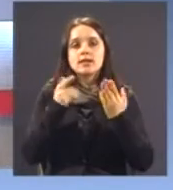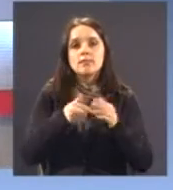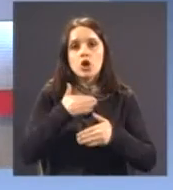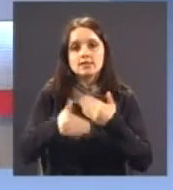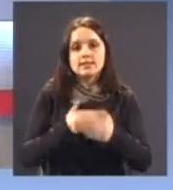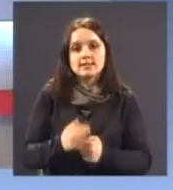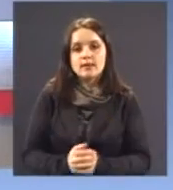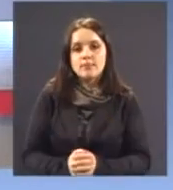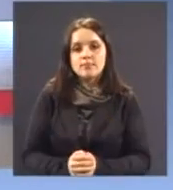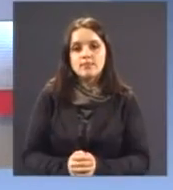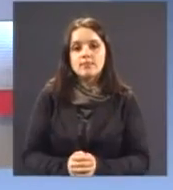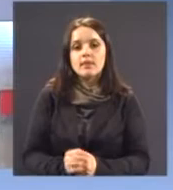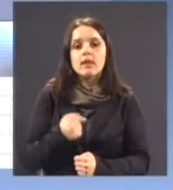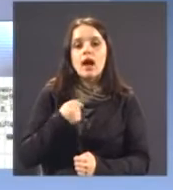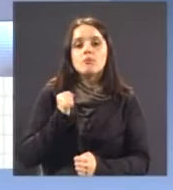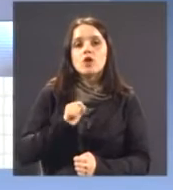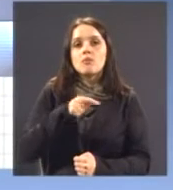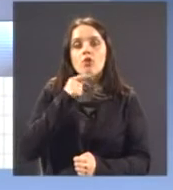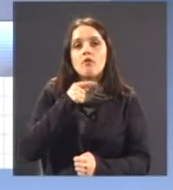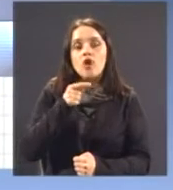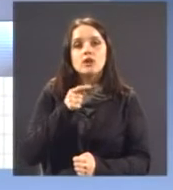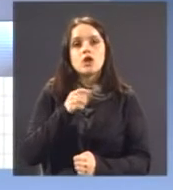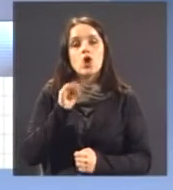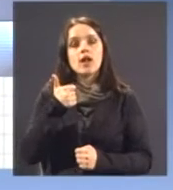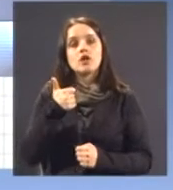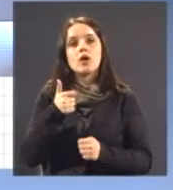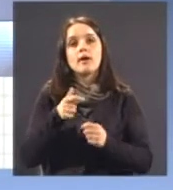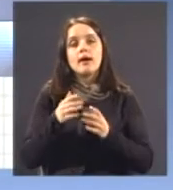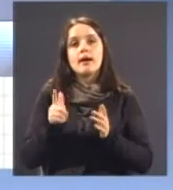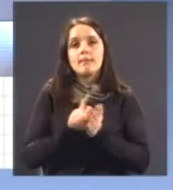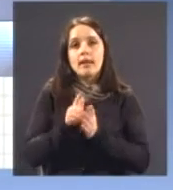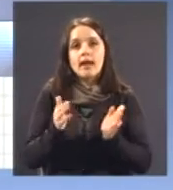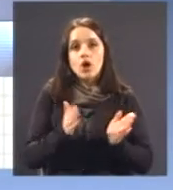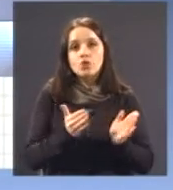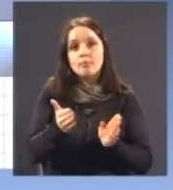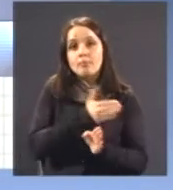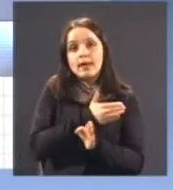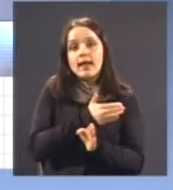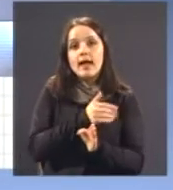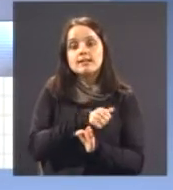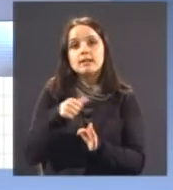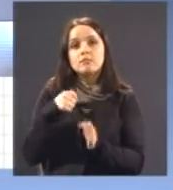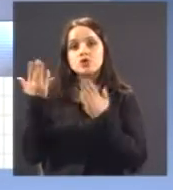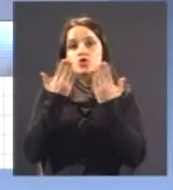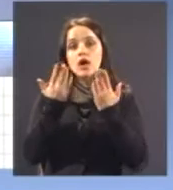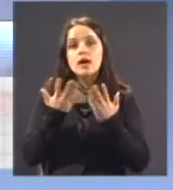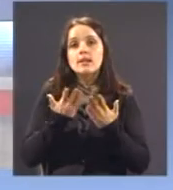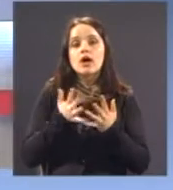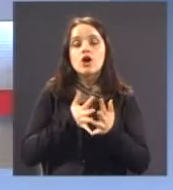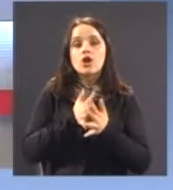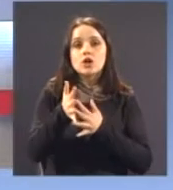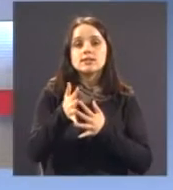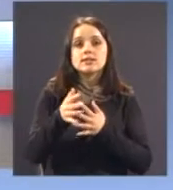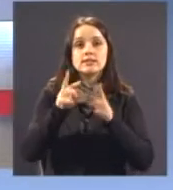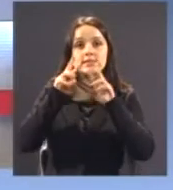ja moram govoriti o jednom periodu prije same škole gdje faktički kroz sistem nisam